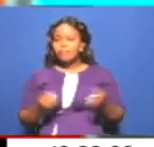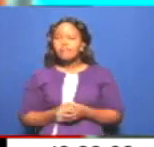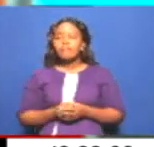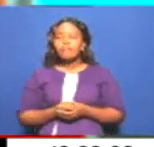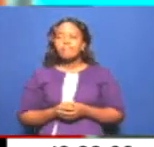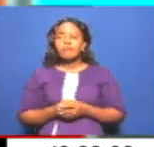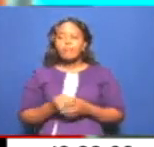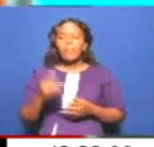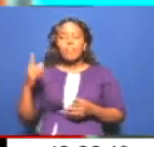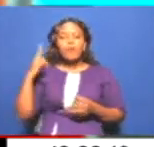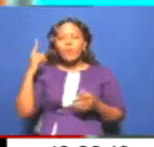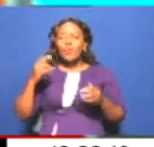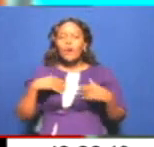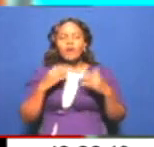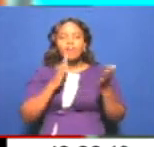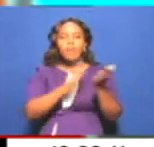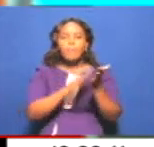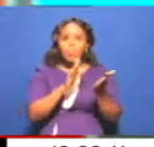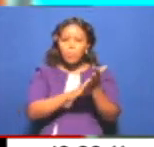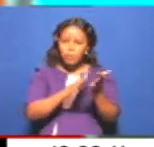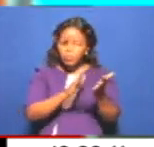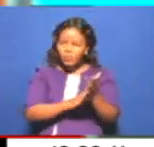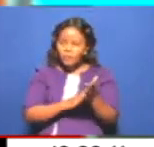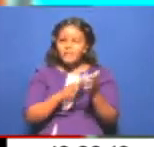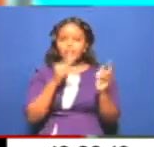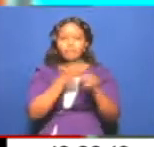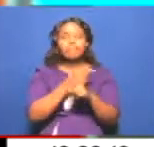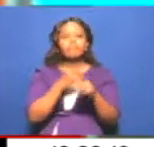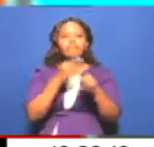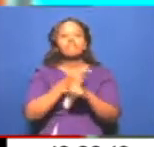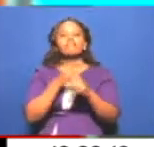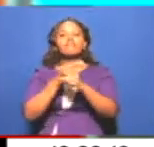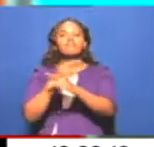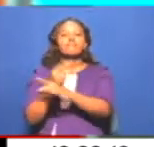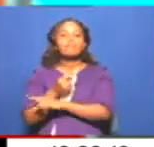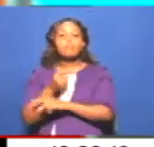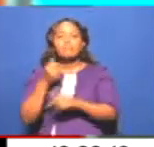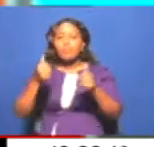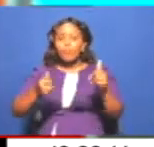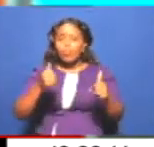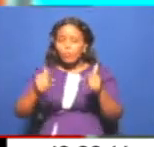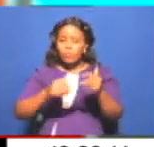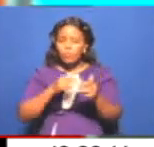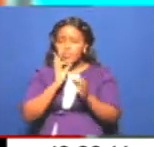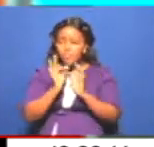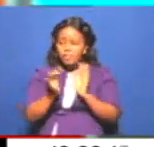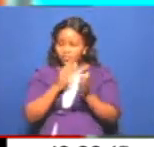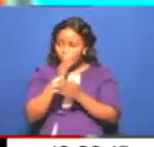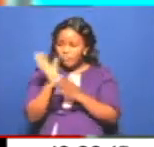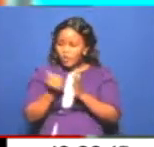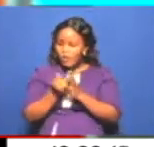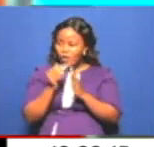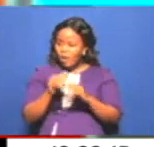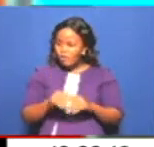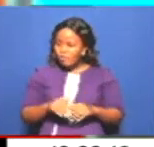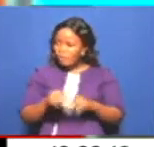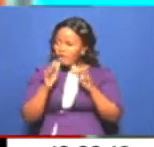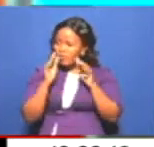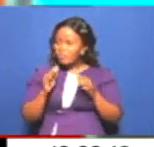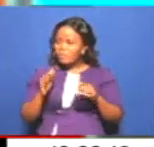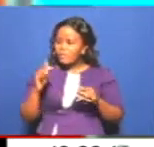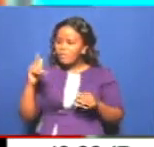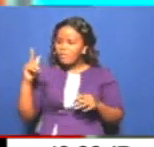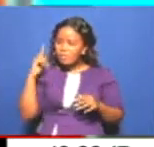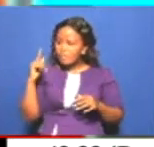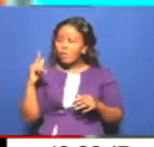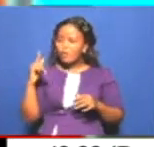imekuja na mapendekezo kadha wa kadha, ambazo pendekezo zile zikifuatwa jinsi zilivyoandikwa katika sheria,